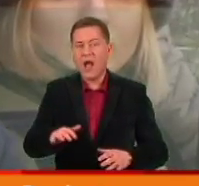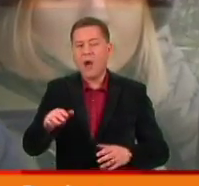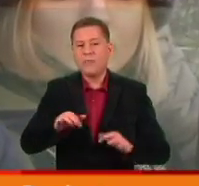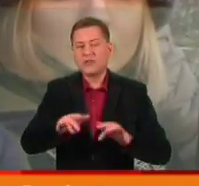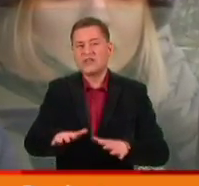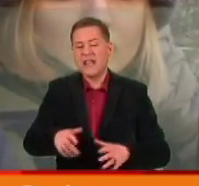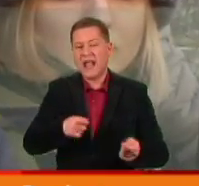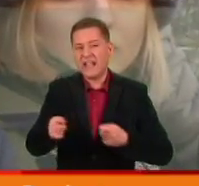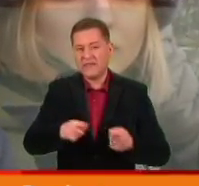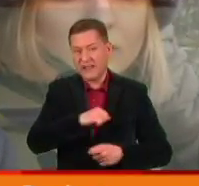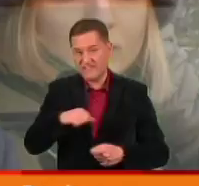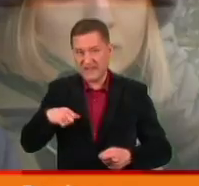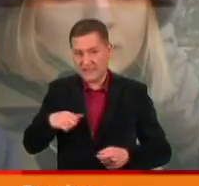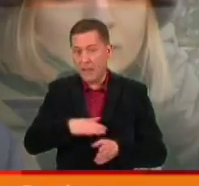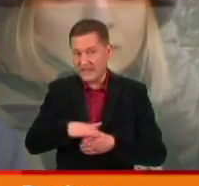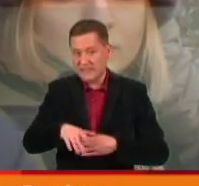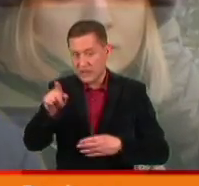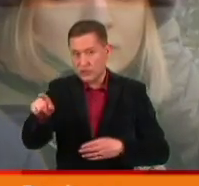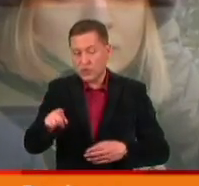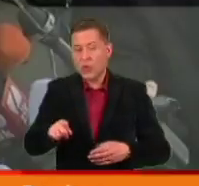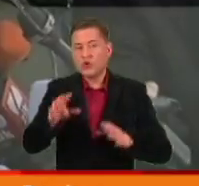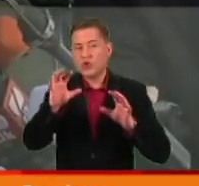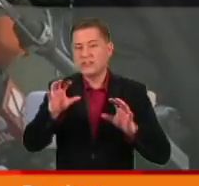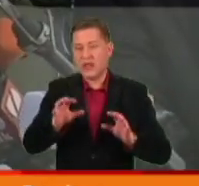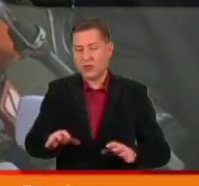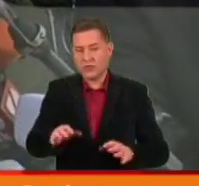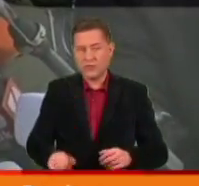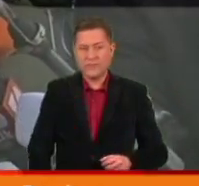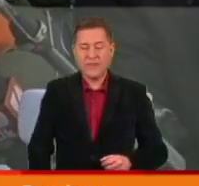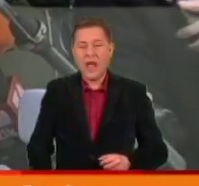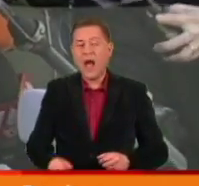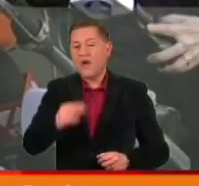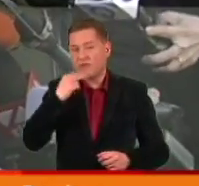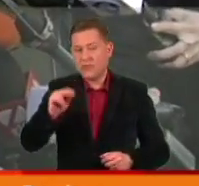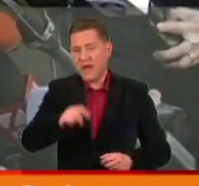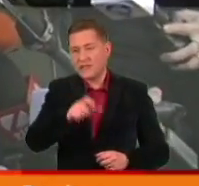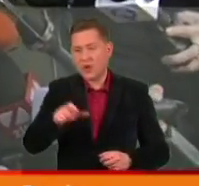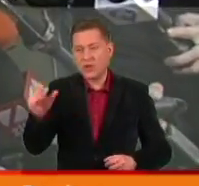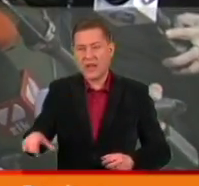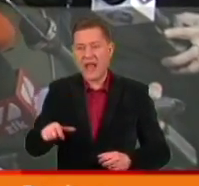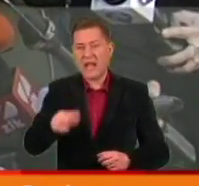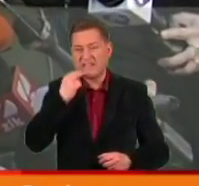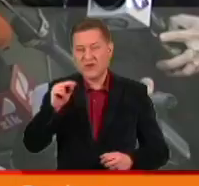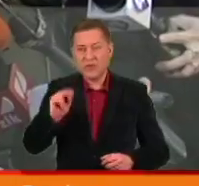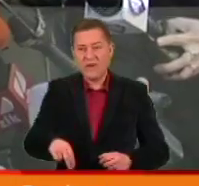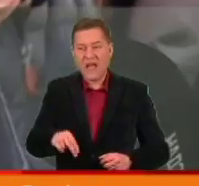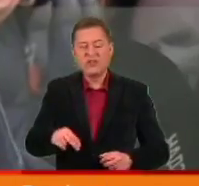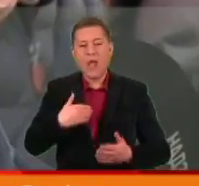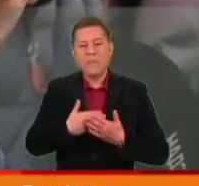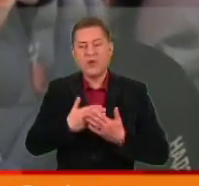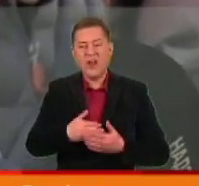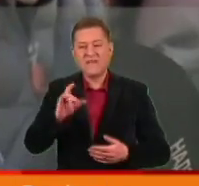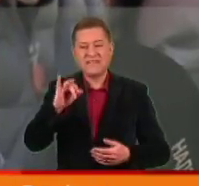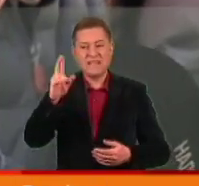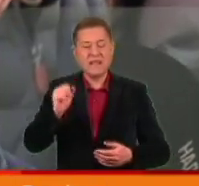керівництво САП і, зокрема, щодо незаконного збагачення. Потім винуватить колег у порожніх звинуваченнях. До того ж, мовляв, у